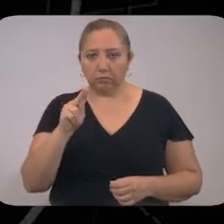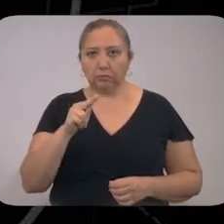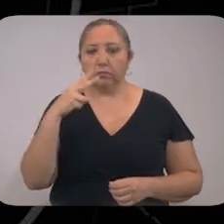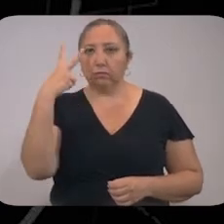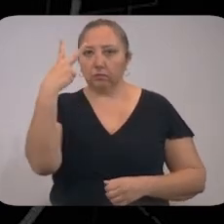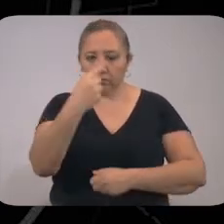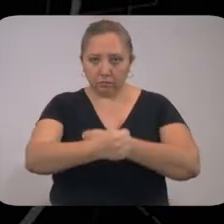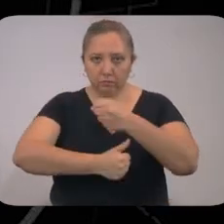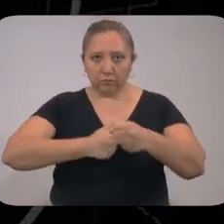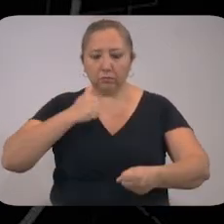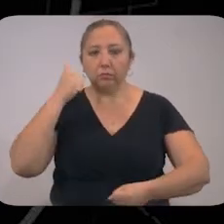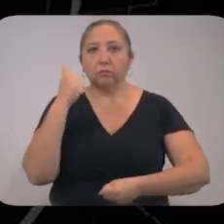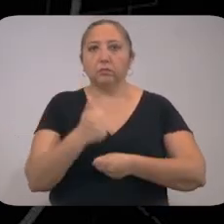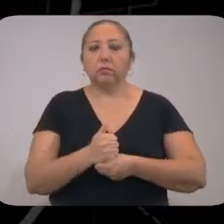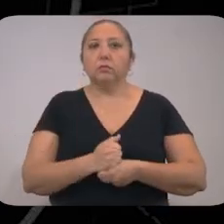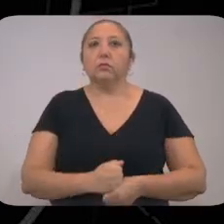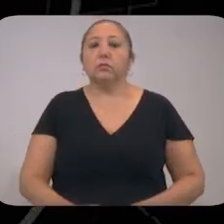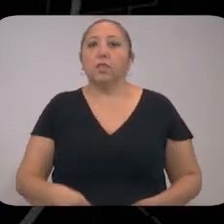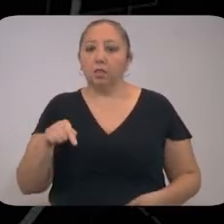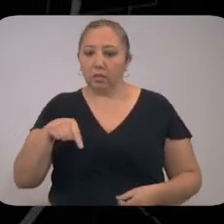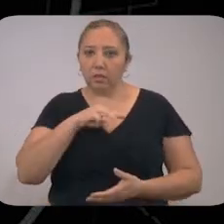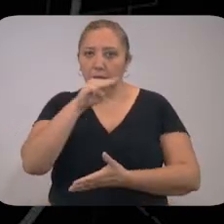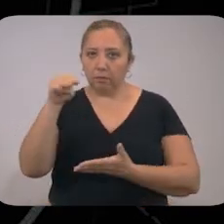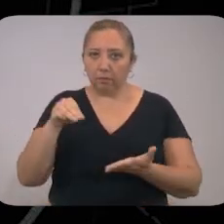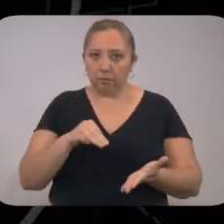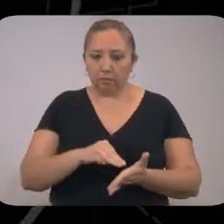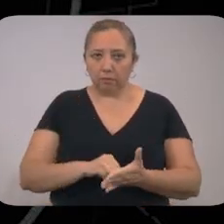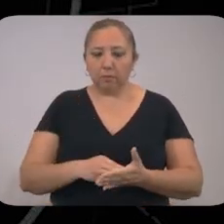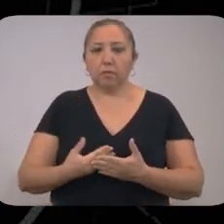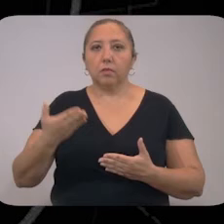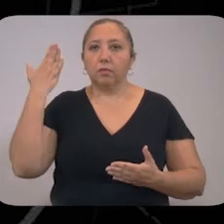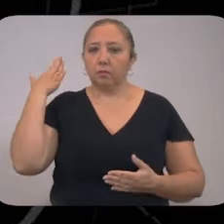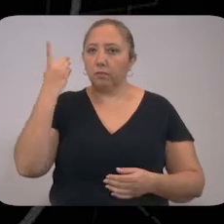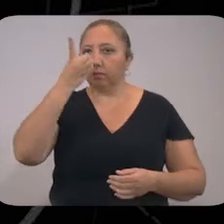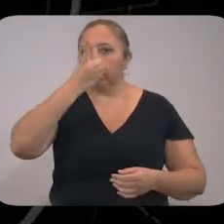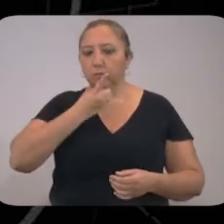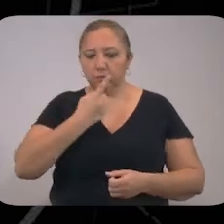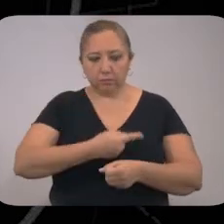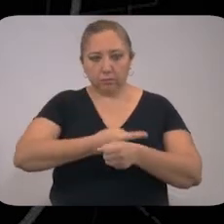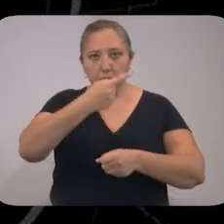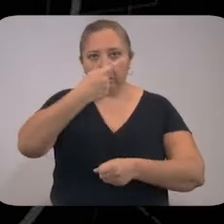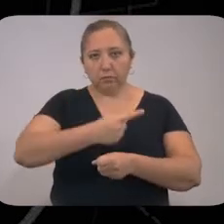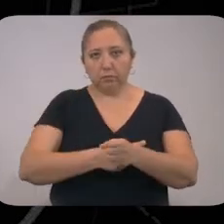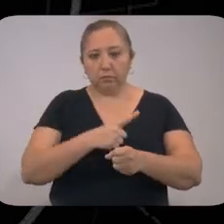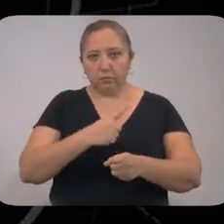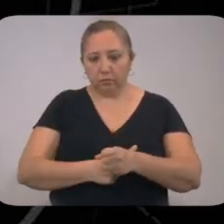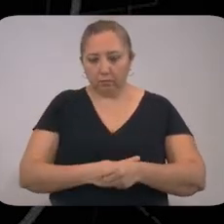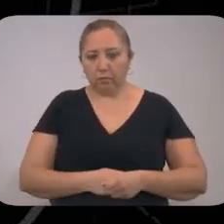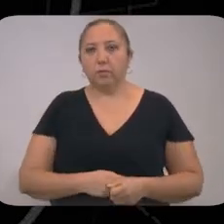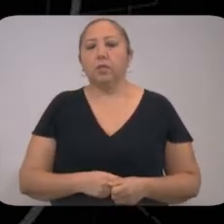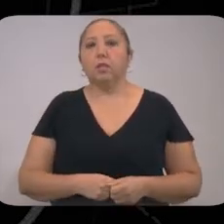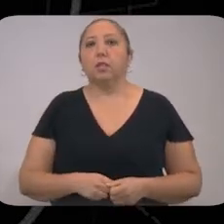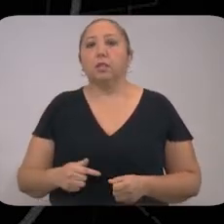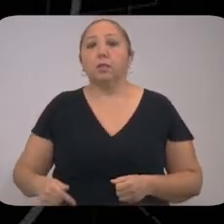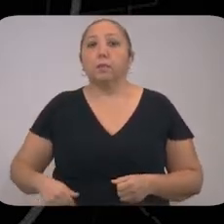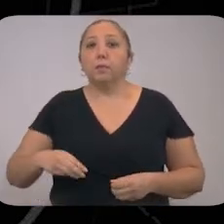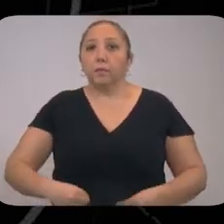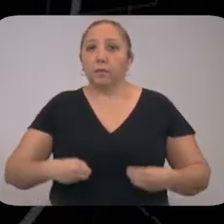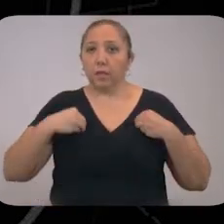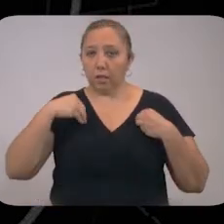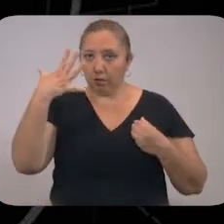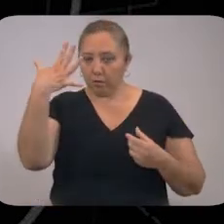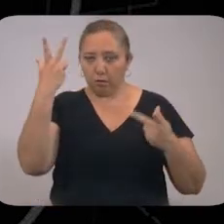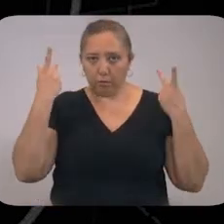Cajacabalcachitel 5 Maco Mishuntuk Ohani. Juntul Mac 65 Jaboti. Signali de Cajacabaltucajil Jo,